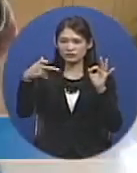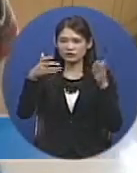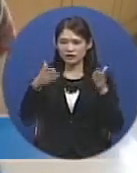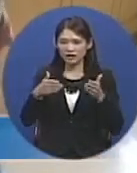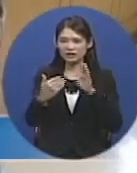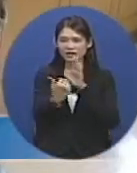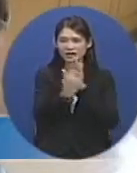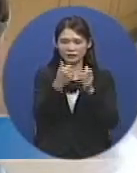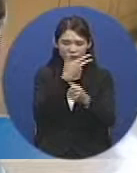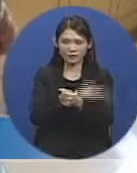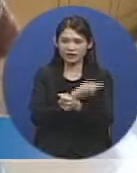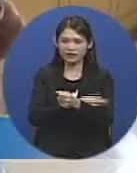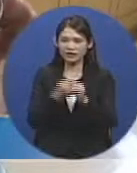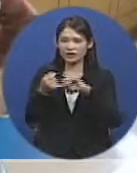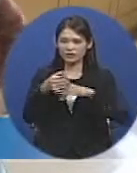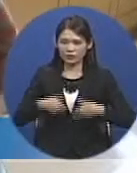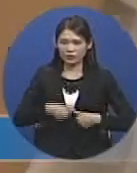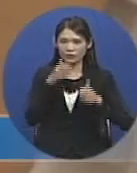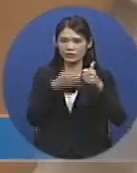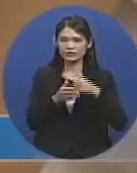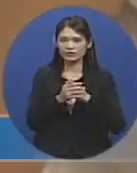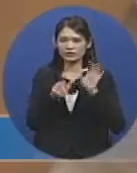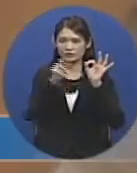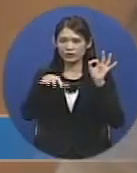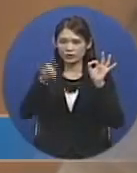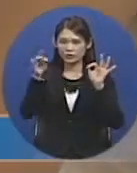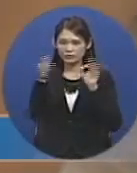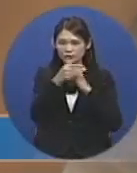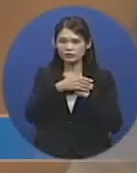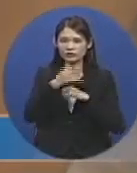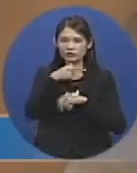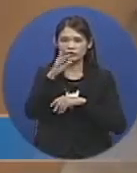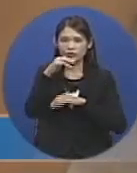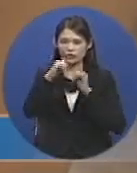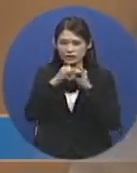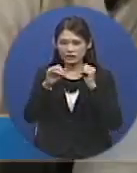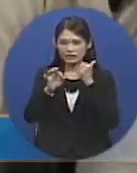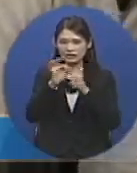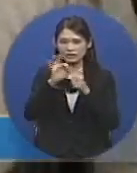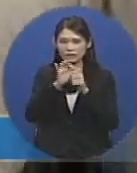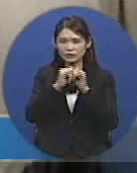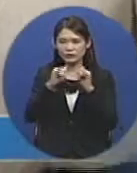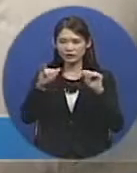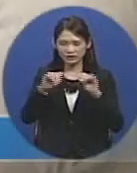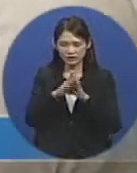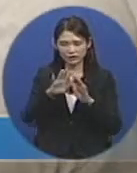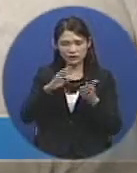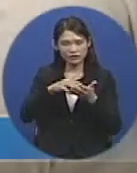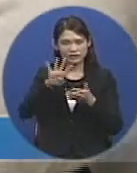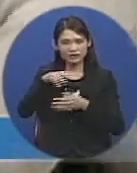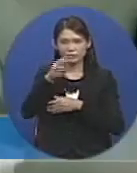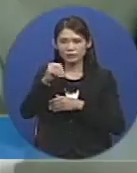권고했습니다. 한편 보건소에서는 10월 첫 주부터 노인과 사회복지시설 생활자 등 400여 만 명을 대상으로